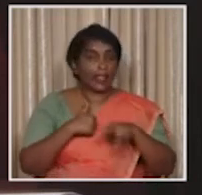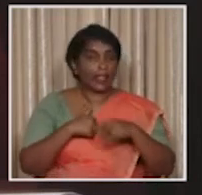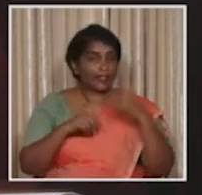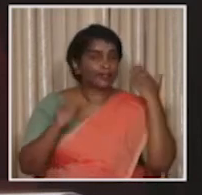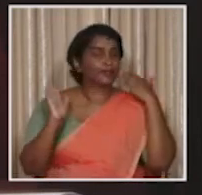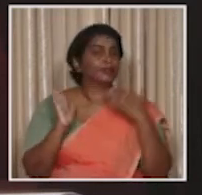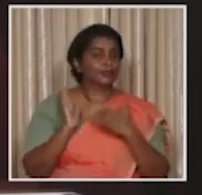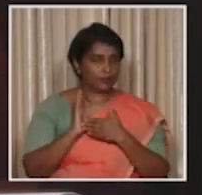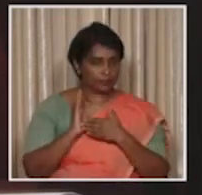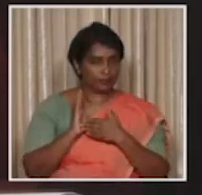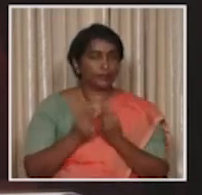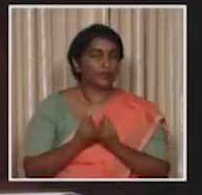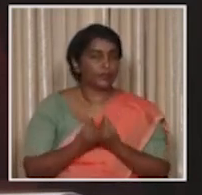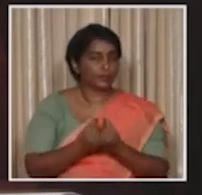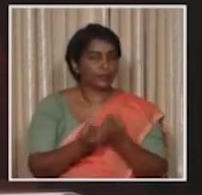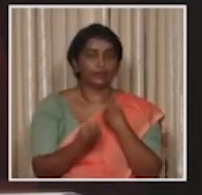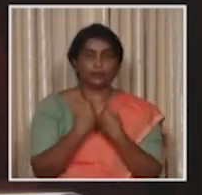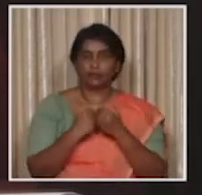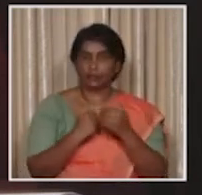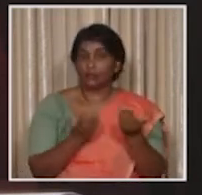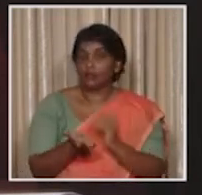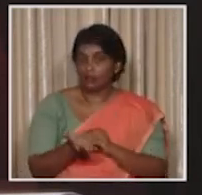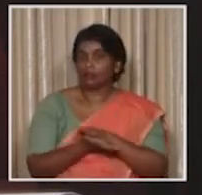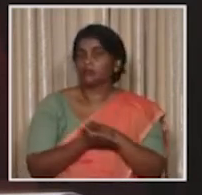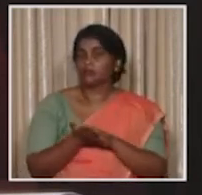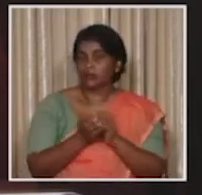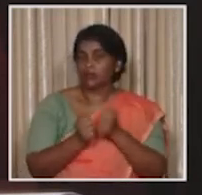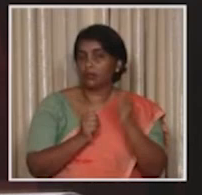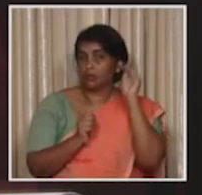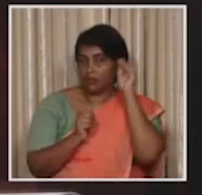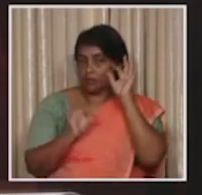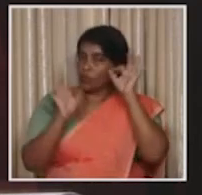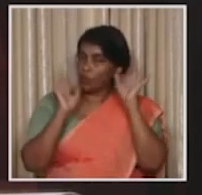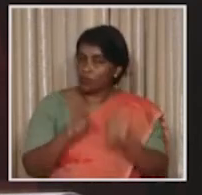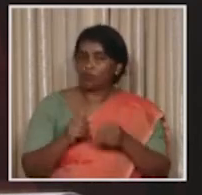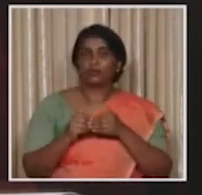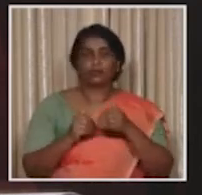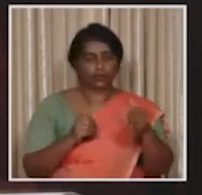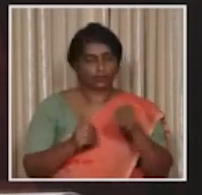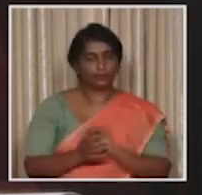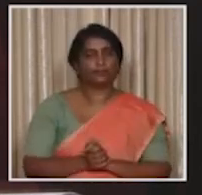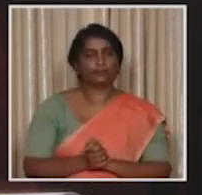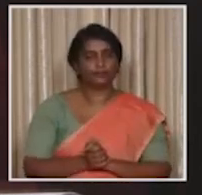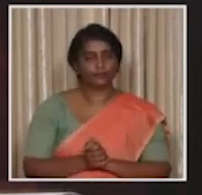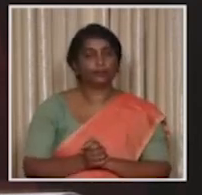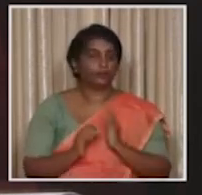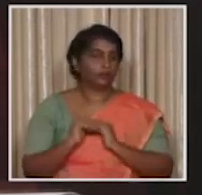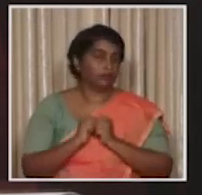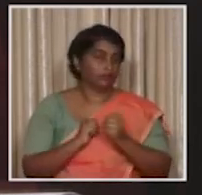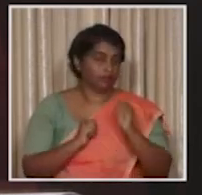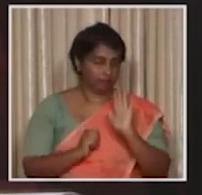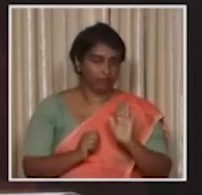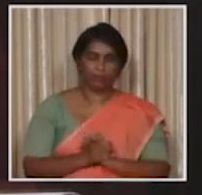පිළිබඳව කඩිනමින් පරීක්ෂා කර තවදුරටත් එවැනි සිදුවීම් වාර්තා වීම වළක්වාලීමට පීවර ගත යුතු